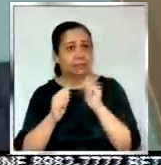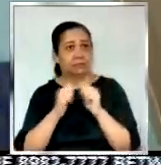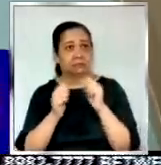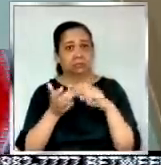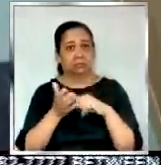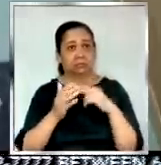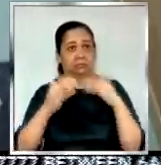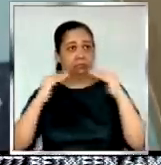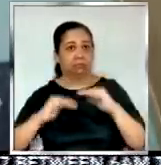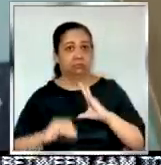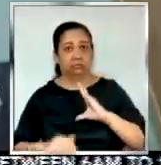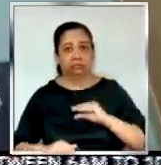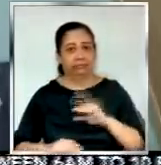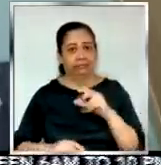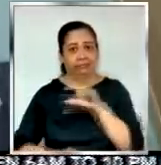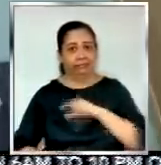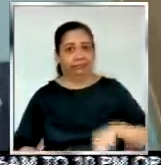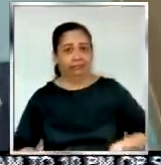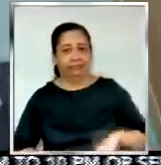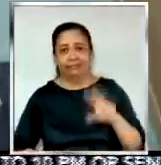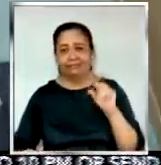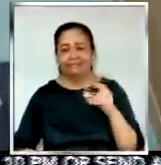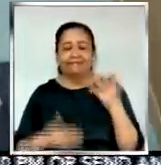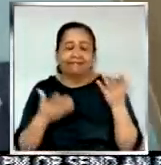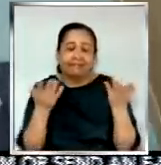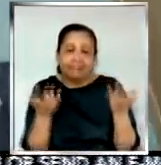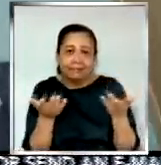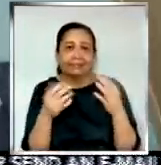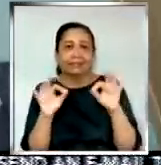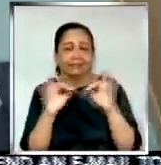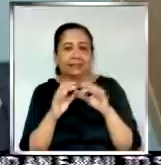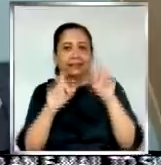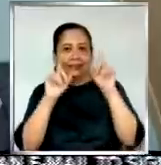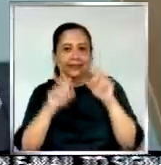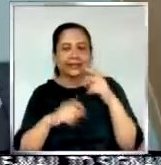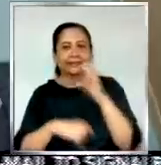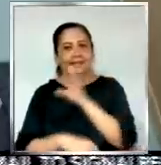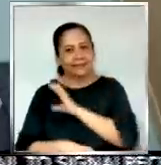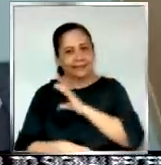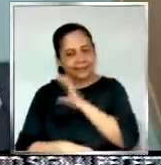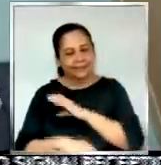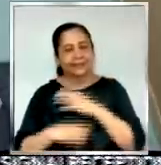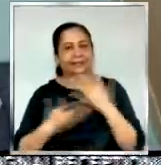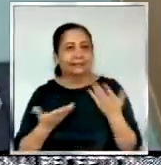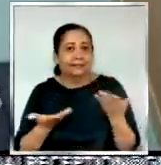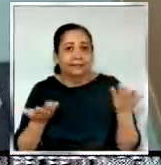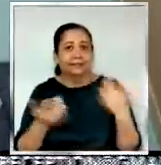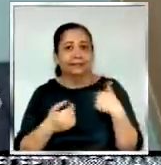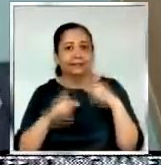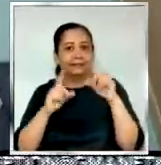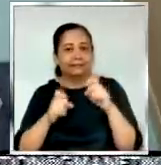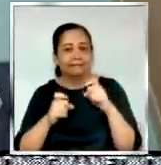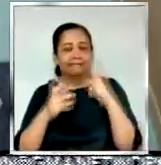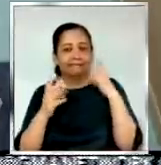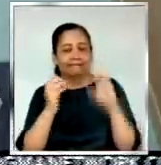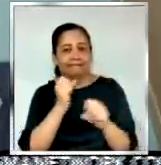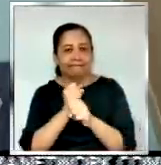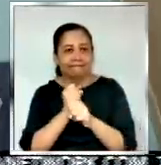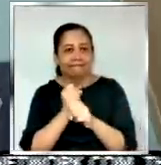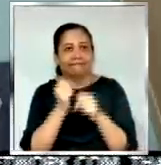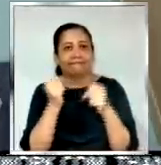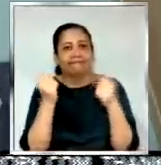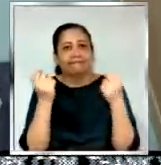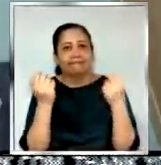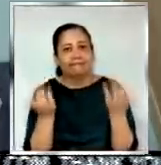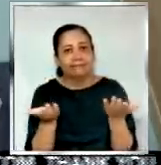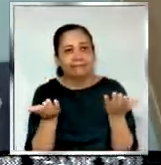queen. So ngayon, it's a test of character. It's, you know, a test of faith. Pero alam